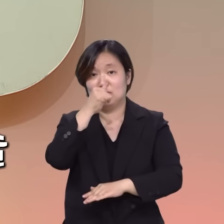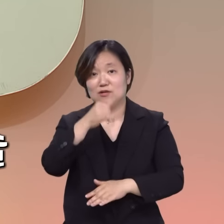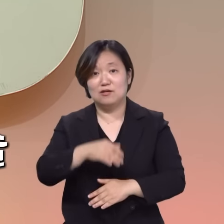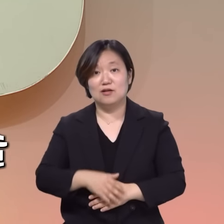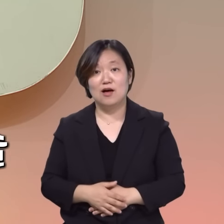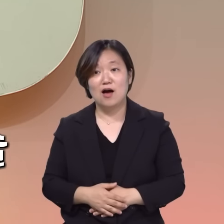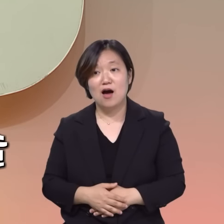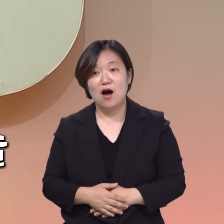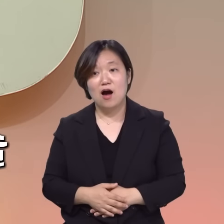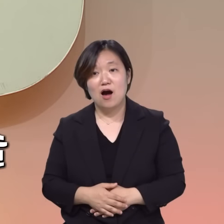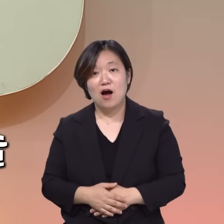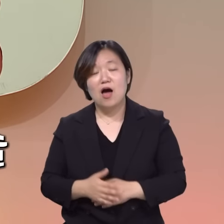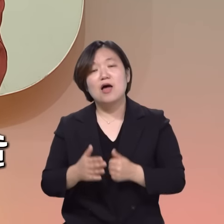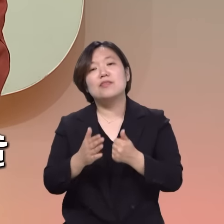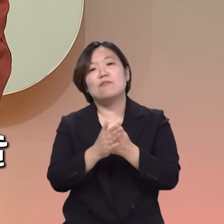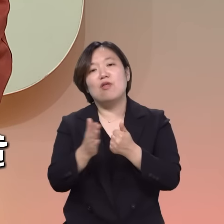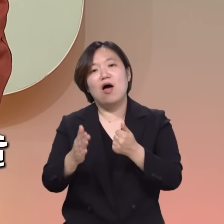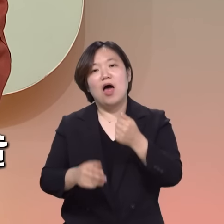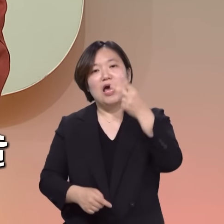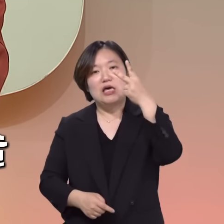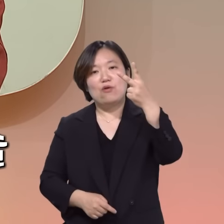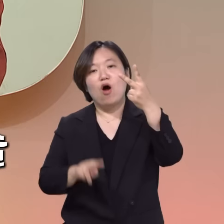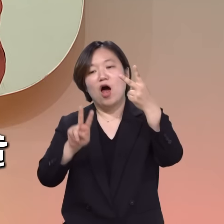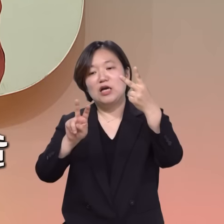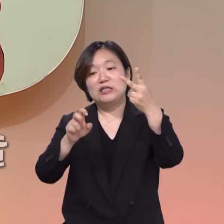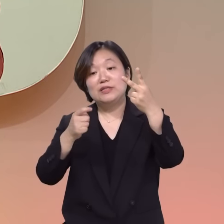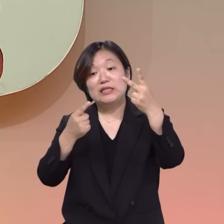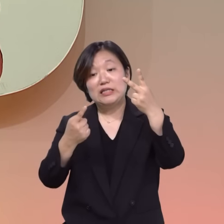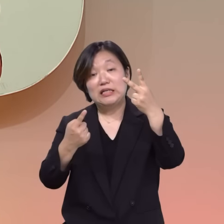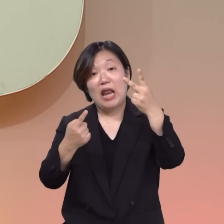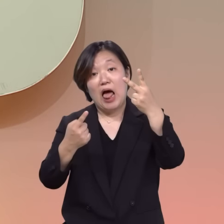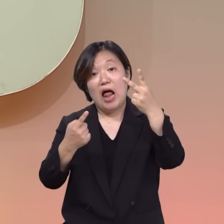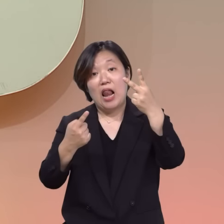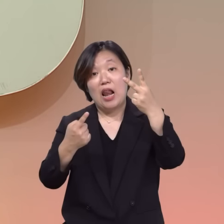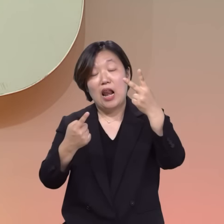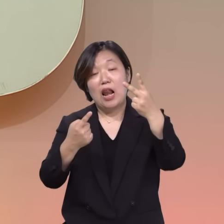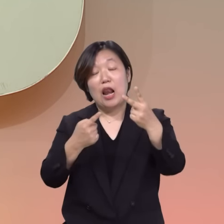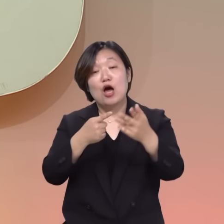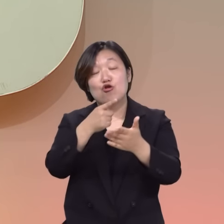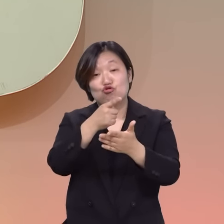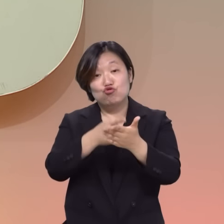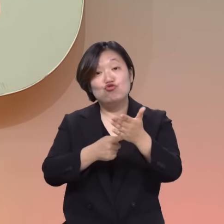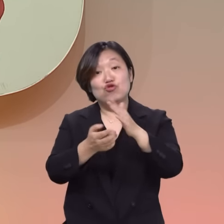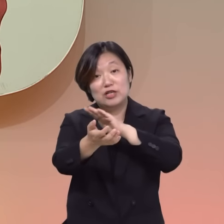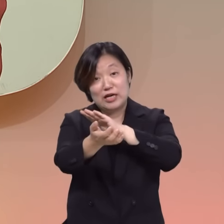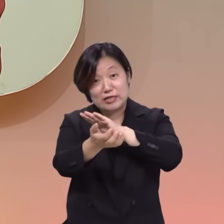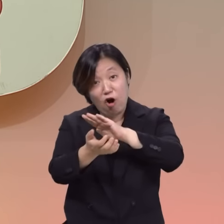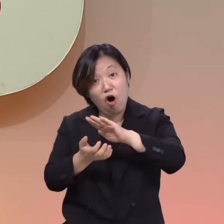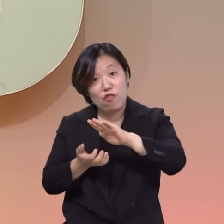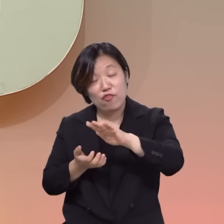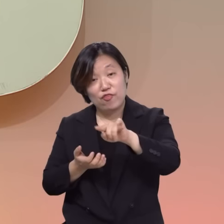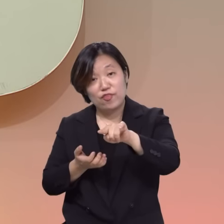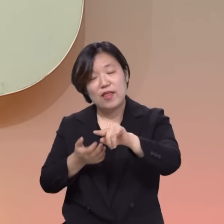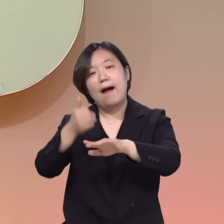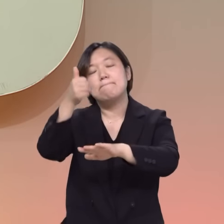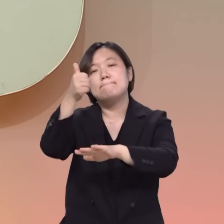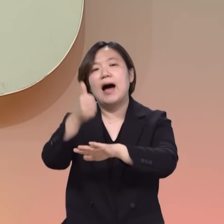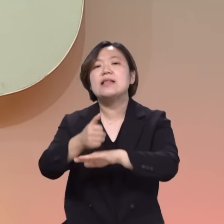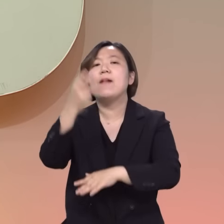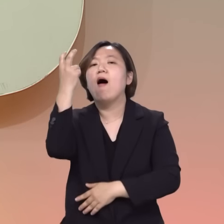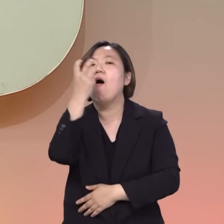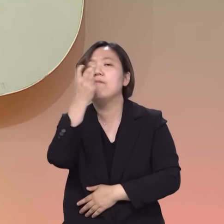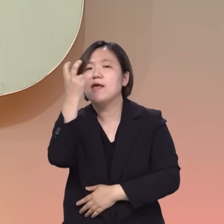했어 가지고 2월 21일 날 2월 21일 날 수수 밝기 전에 마지막 이제 정밀